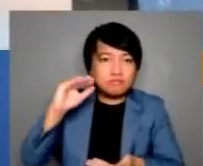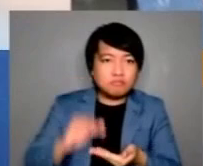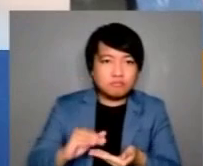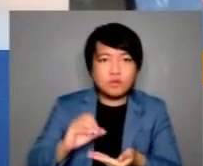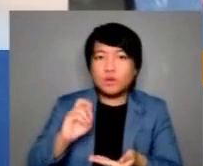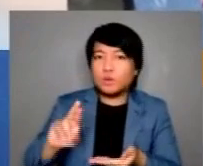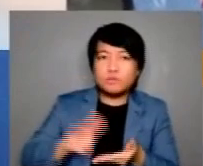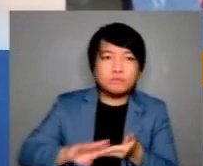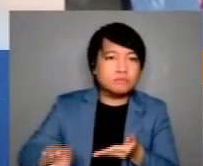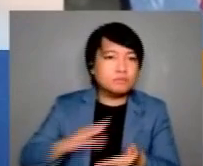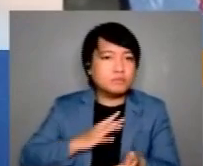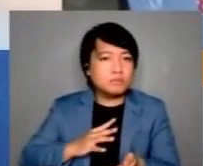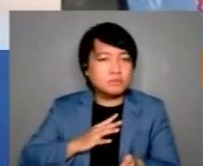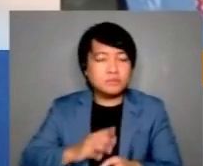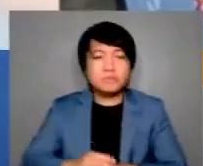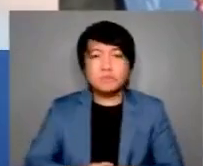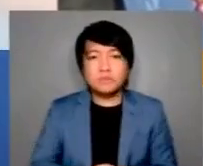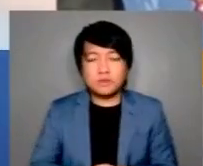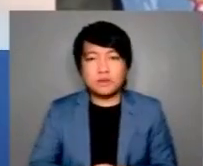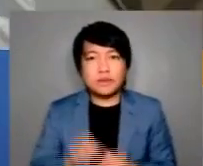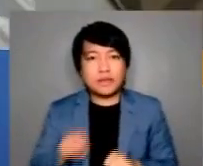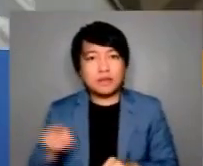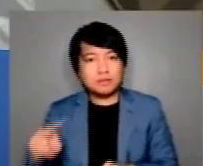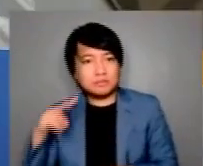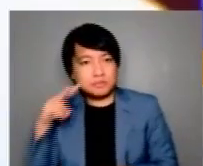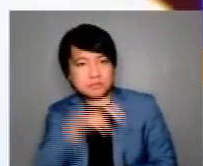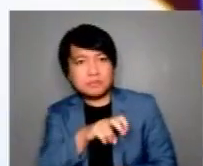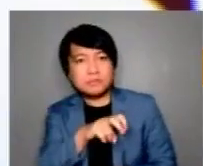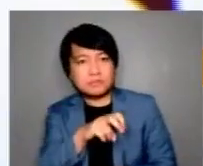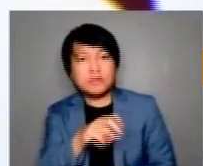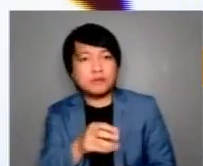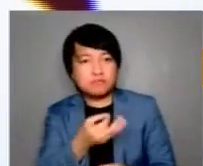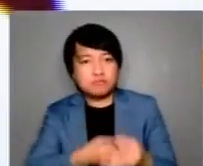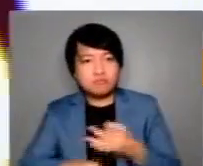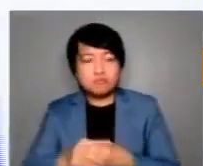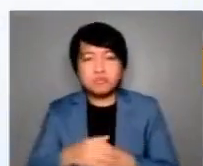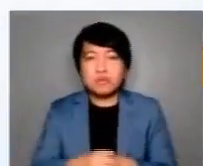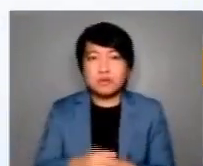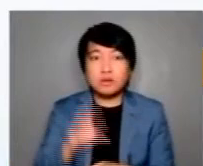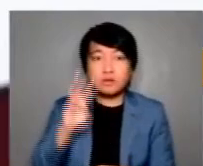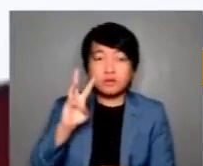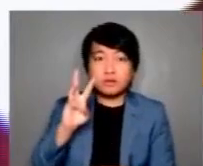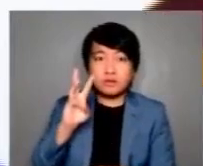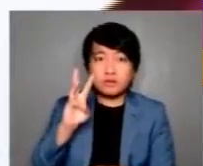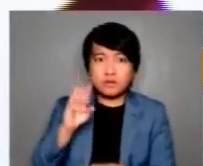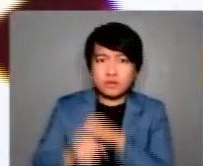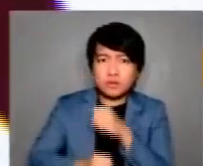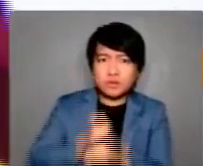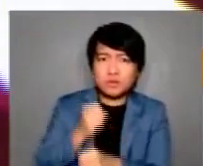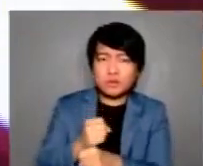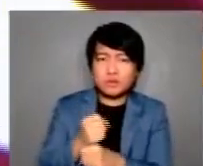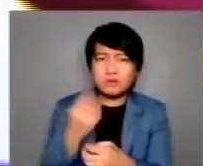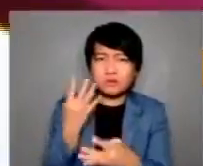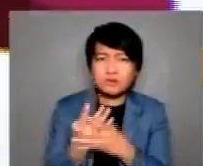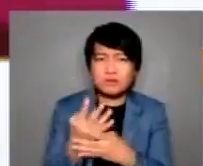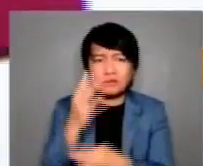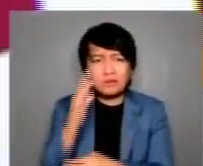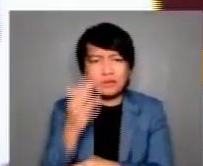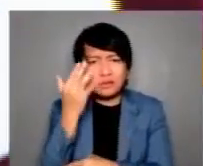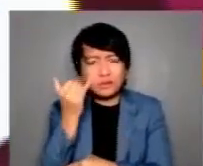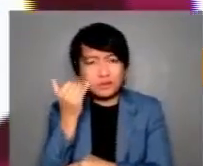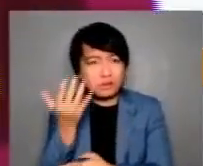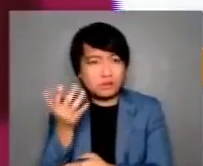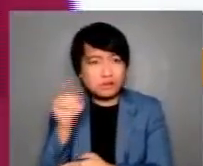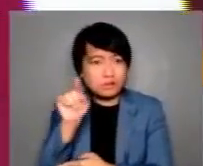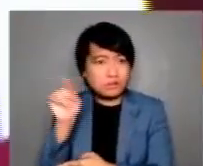ahe silang ng Ayun eh anim na taong pagkakulong pa lang yan ba Ba't laganap po hindi nila alam yun Alam niyo po